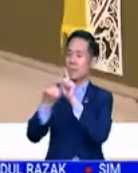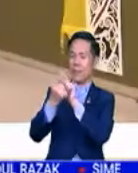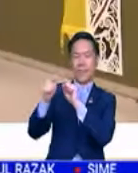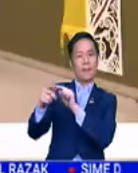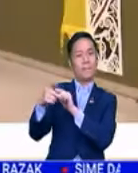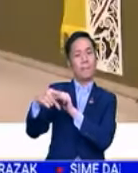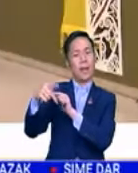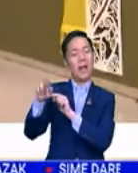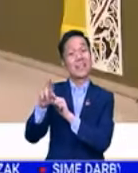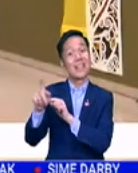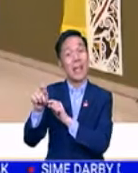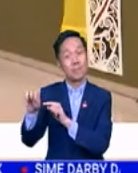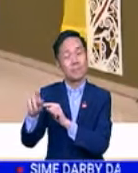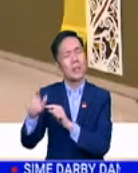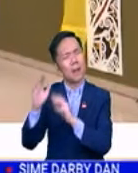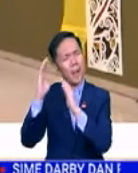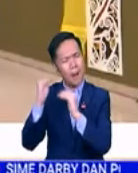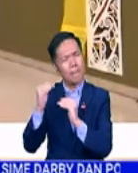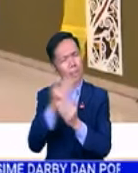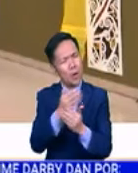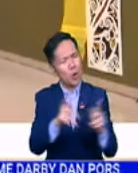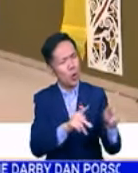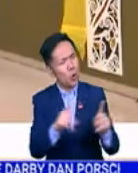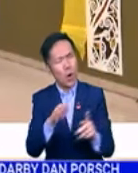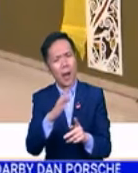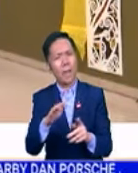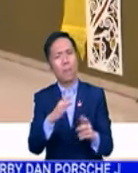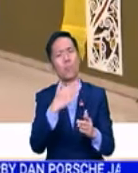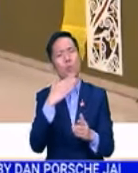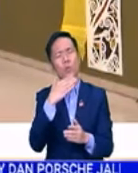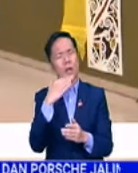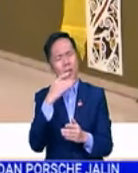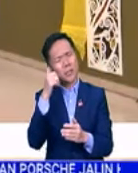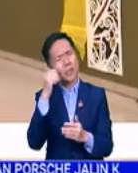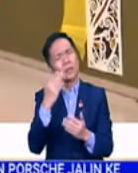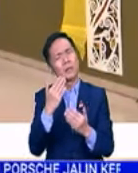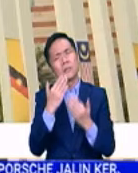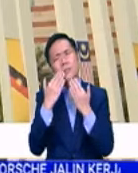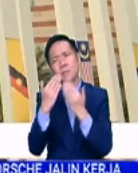berharap golongan muda pada masa ini menghargai sumbangan generasi lama yang telah